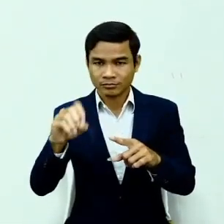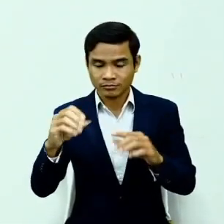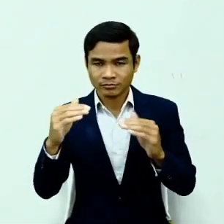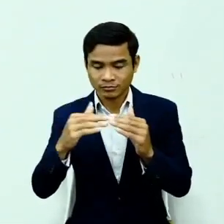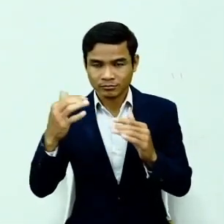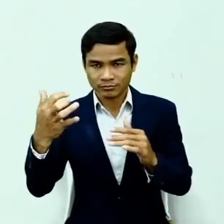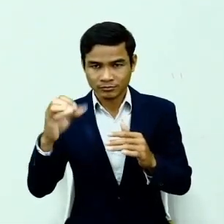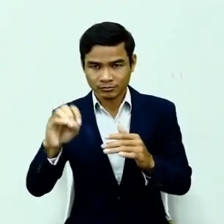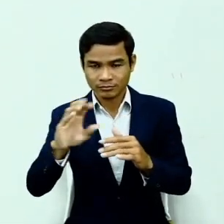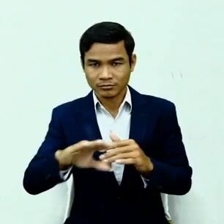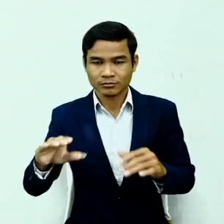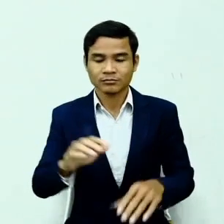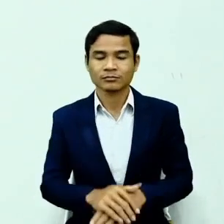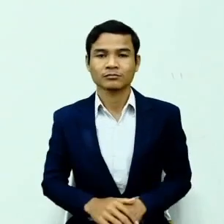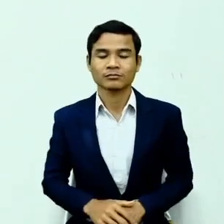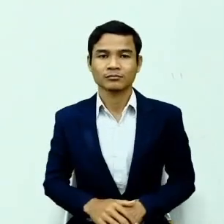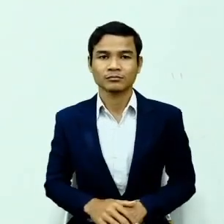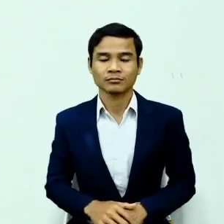mới